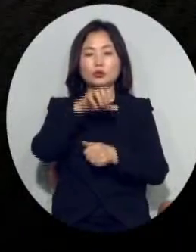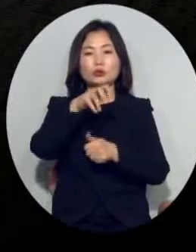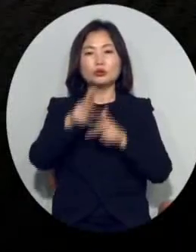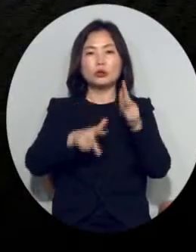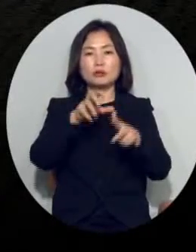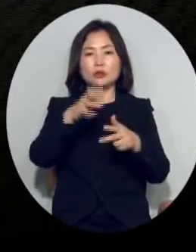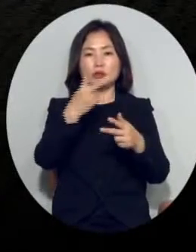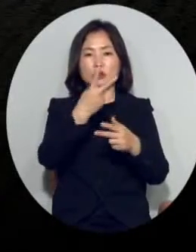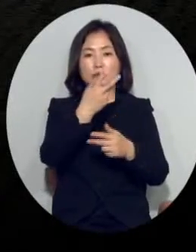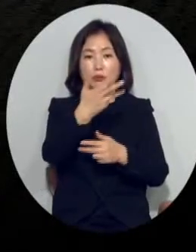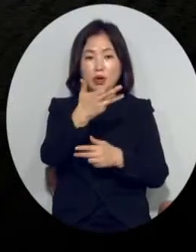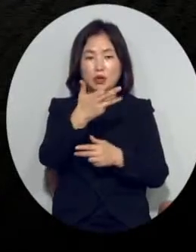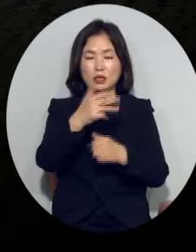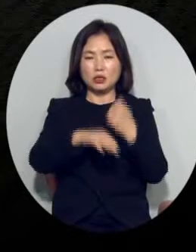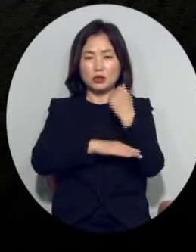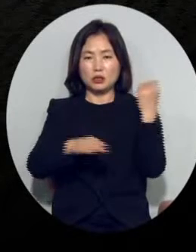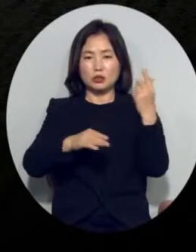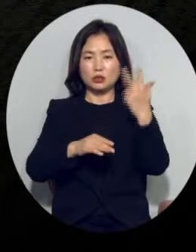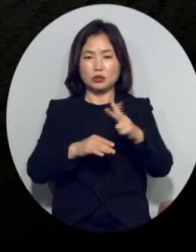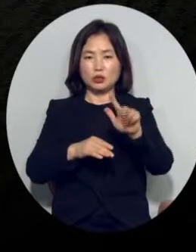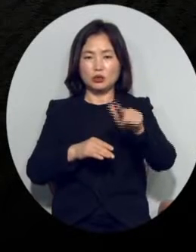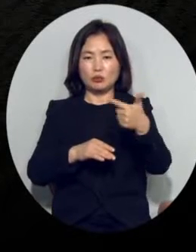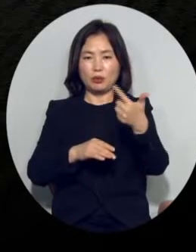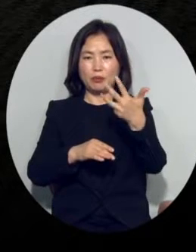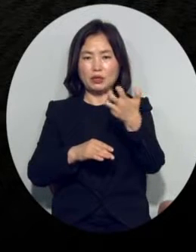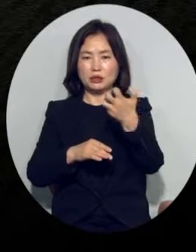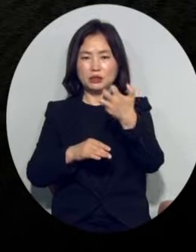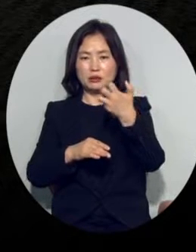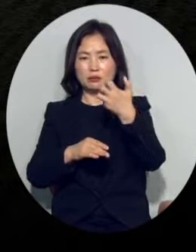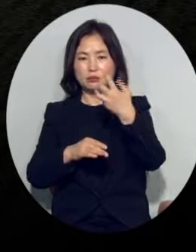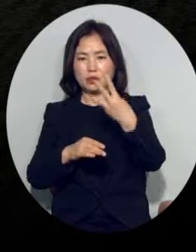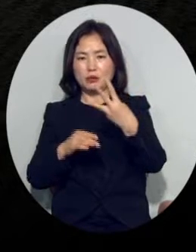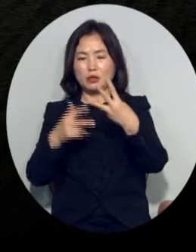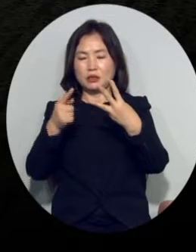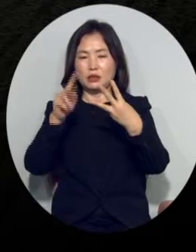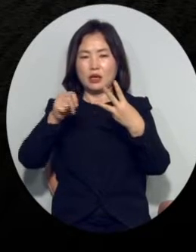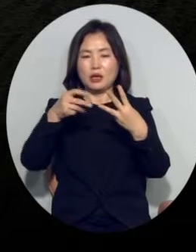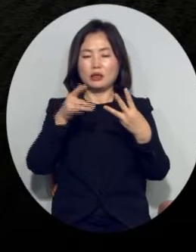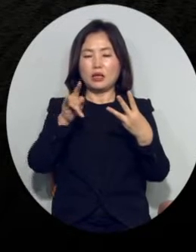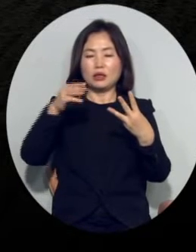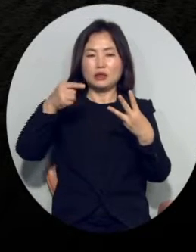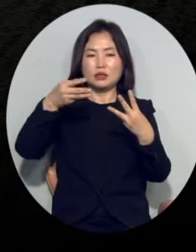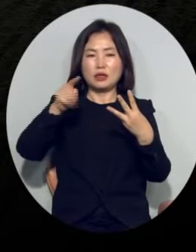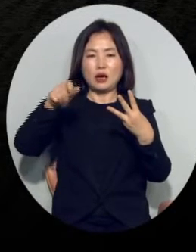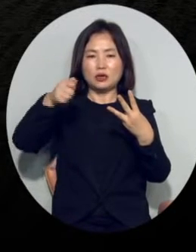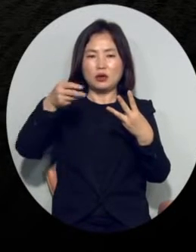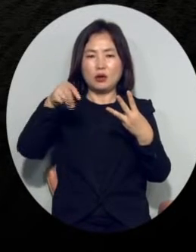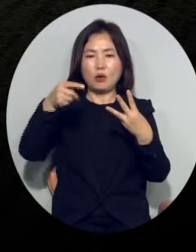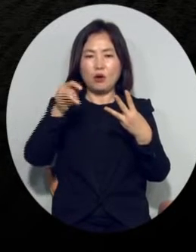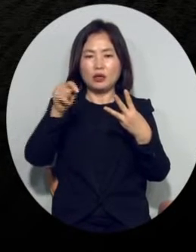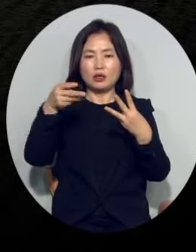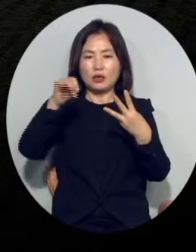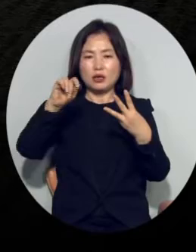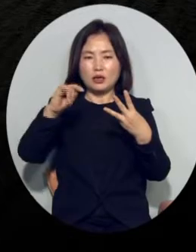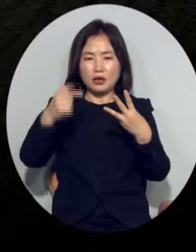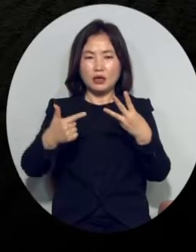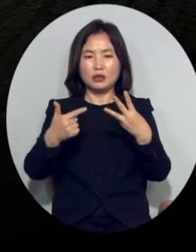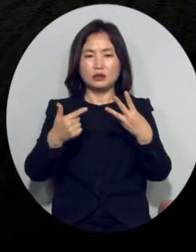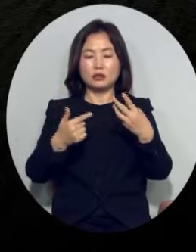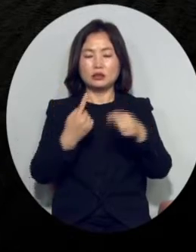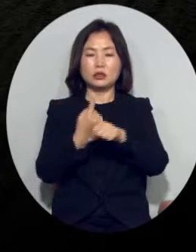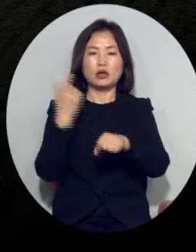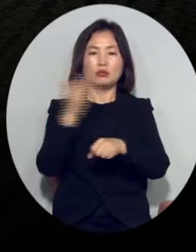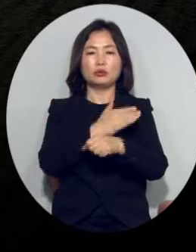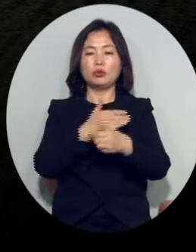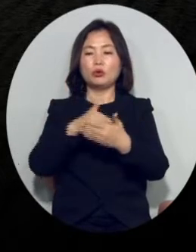지난 2018년 기준 7686 kg 을 배출한 패트라 클로로 에틸렌을 지난해부터 7천 5백 kg